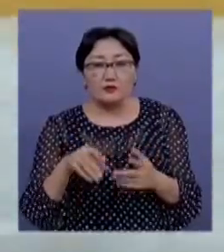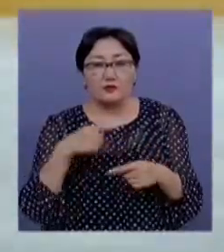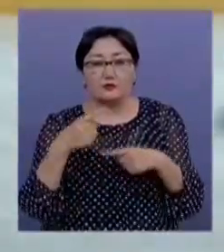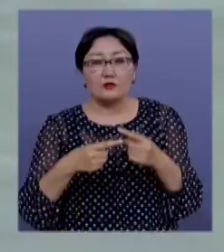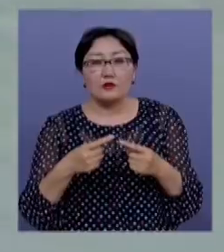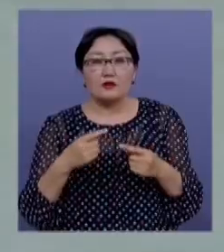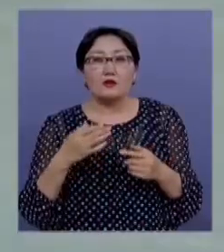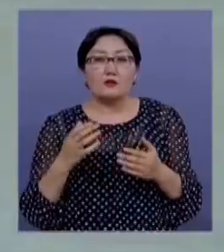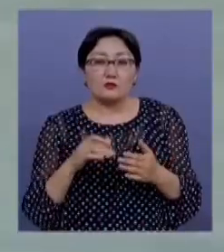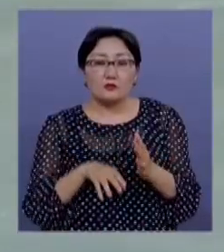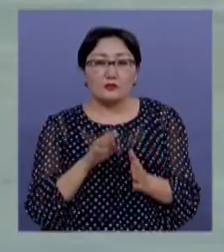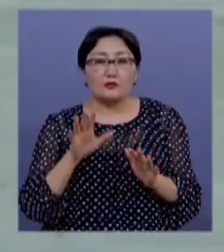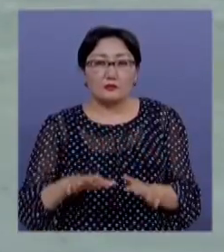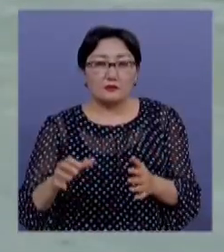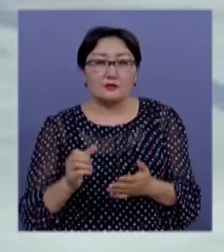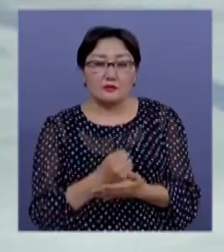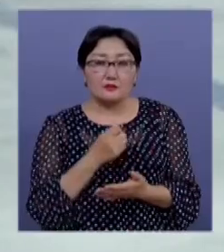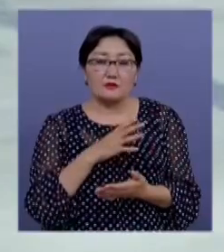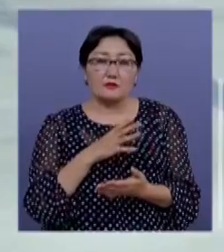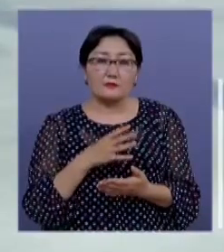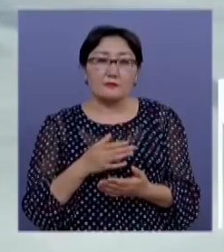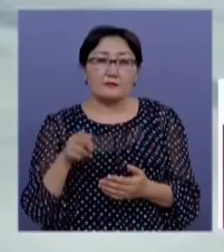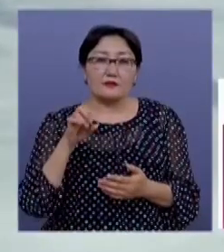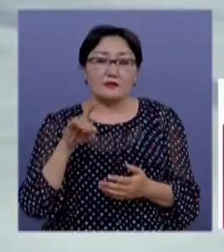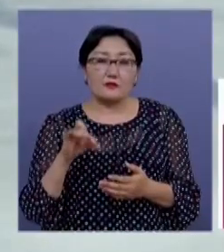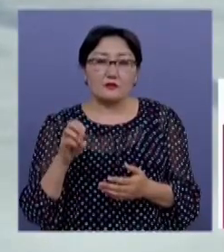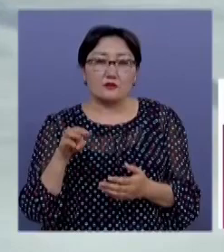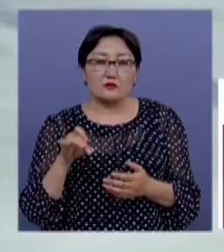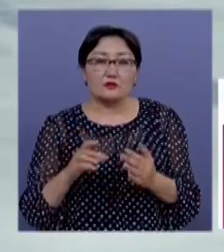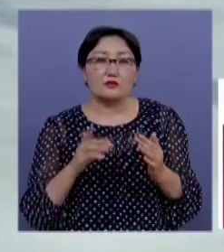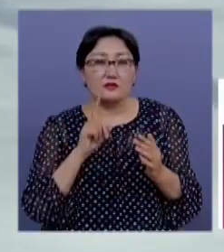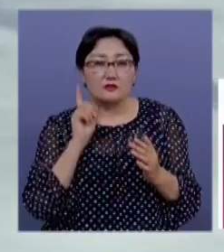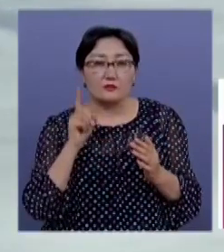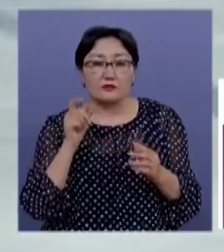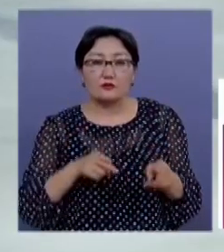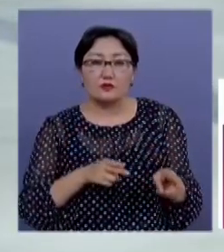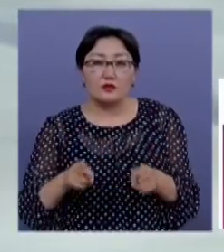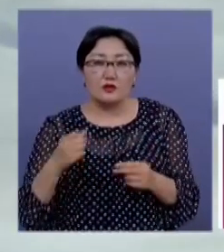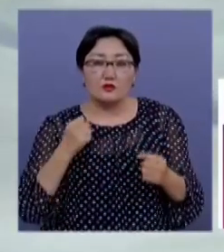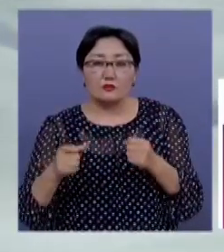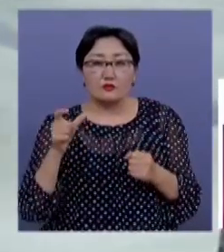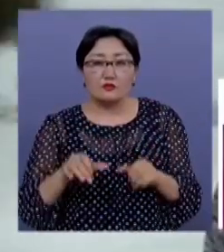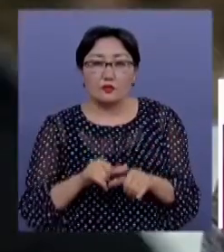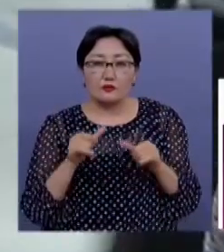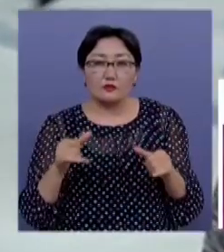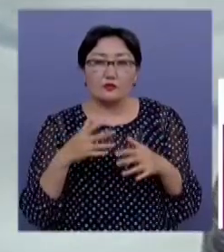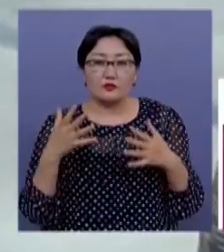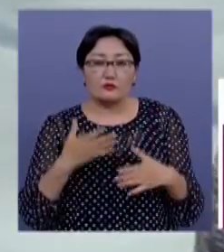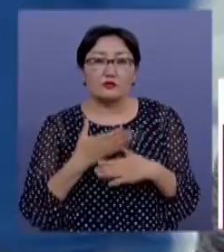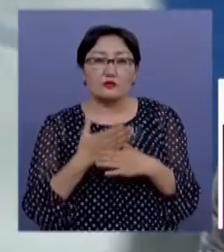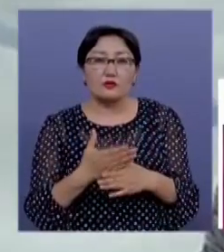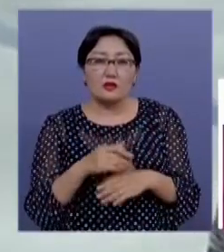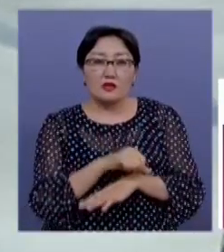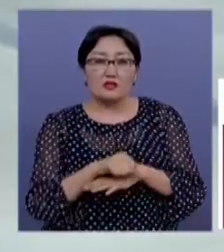арқасында біраз белестерді бағындырдық дейді. Денис Тен жас мәнерлеп сырғанаушылардың спортшы ретінде дамуына үлкен үлес қосты.